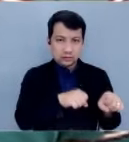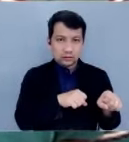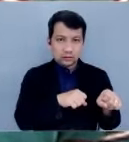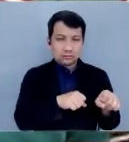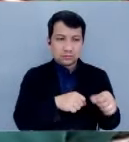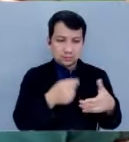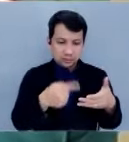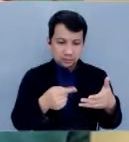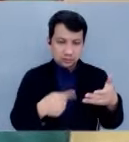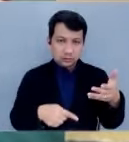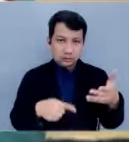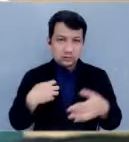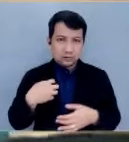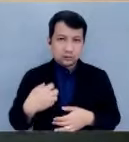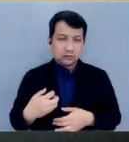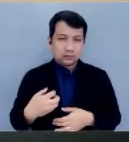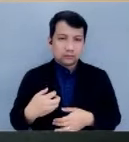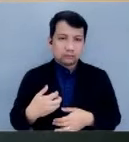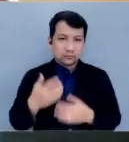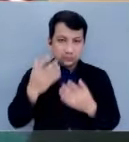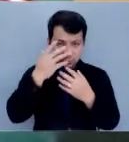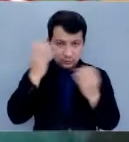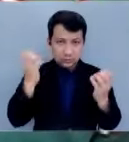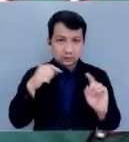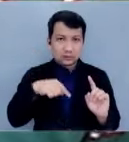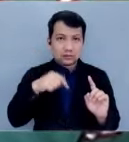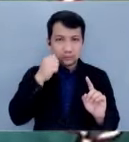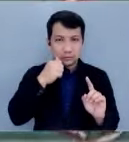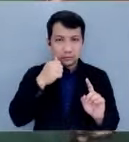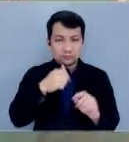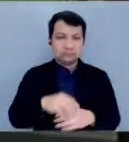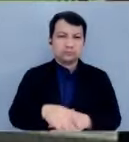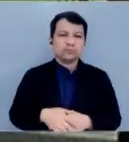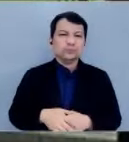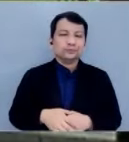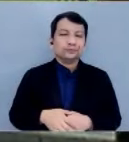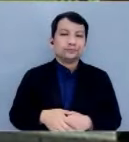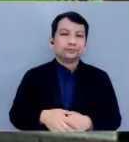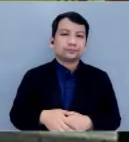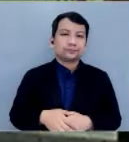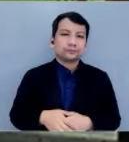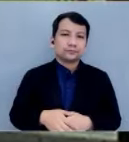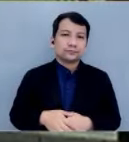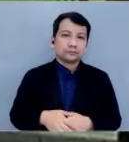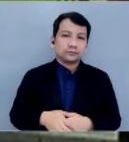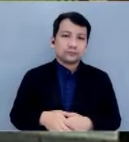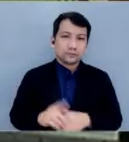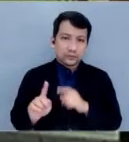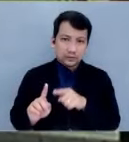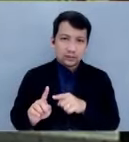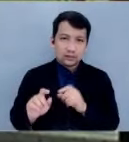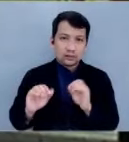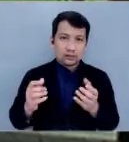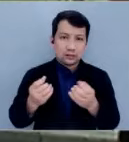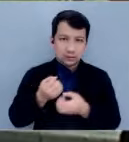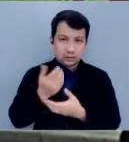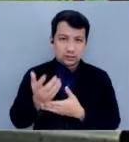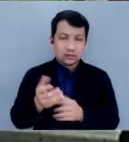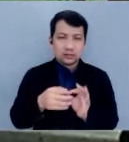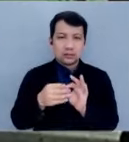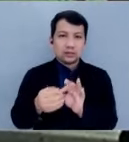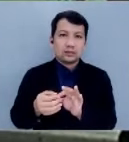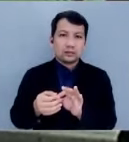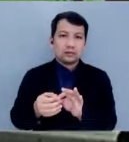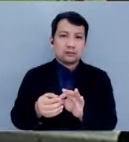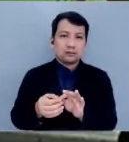pulis, nag-amok pa ang babae. Yung isang suspect naman, wala siyang kinalaman sa illegal na droga. Kaya lang, kaya namin siya